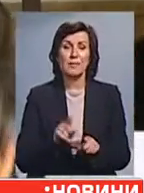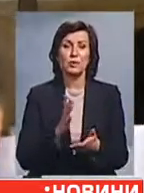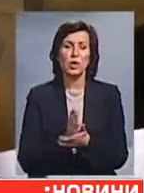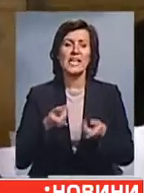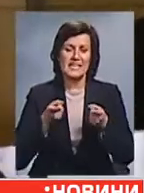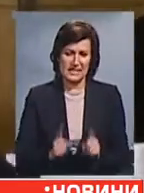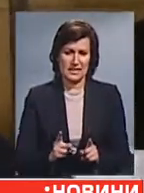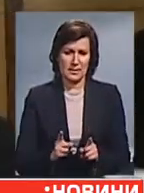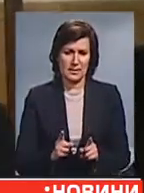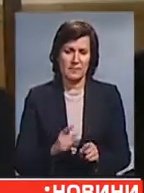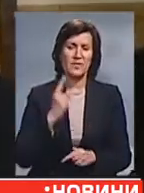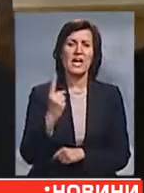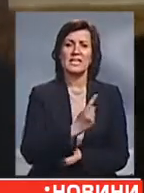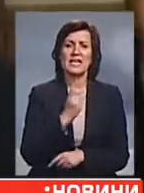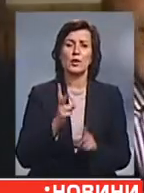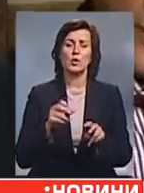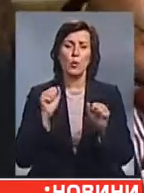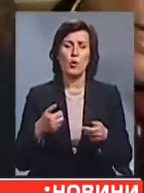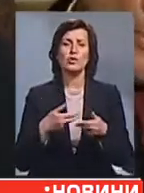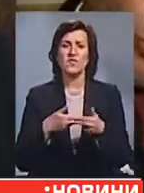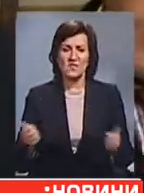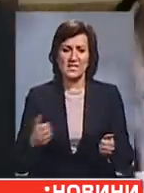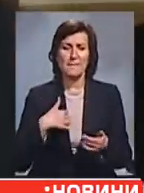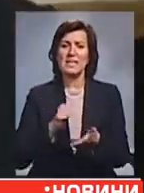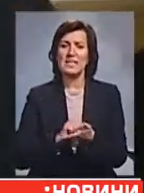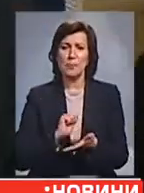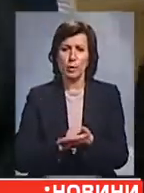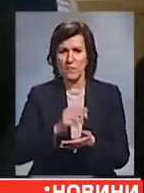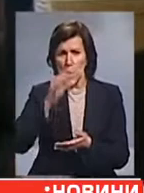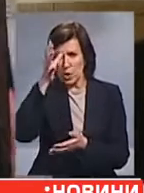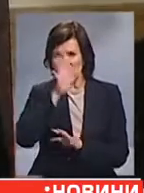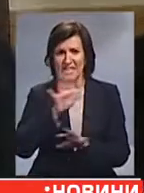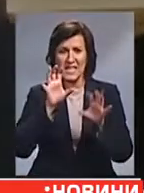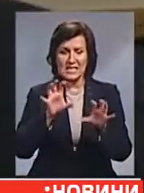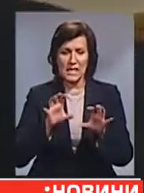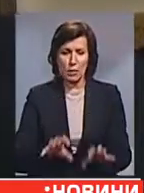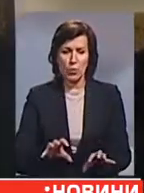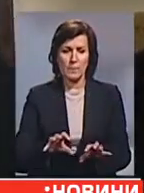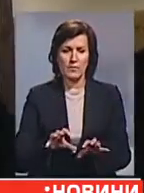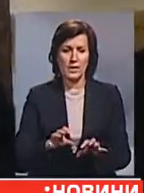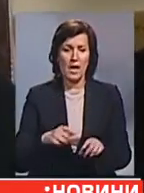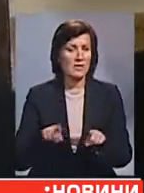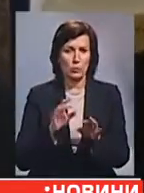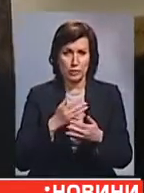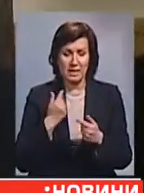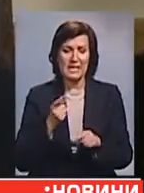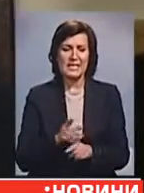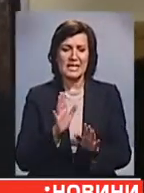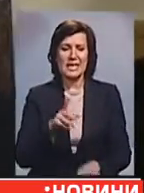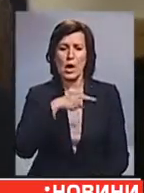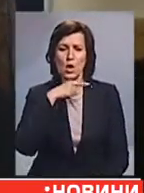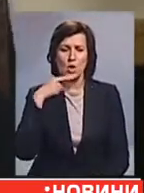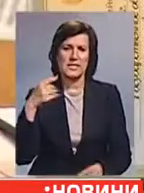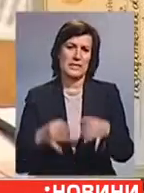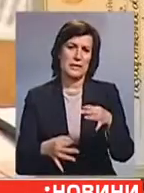дійсними. Єдиним, хто може визнати мій диплом і мою освіту незаконною або такою, що немає, тільки